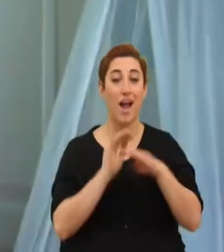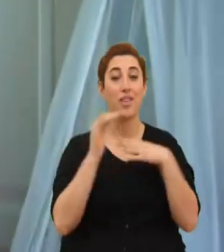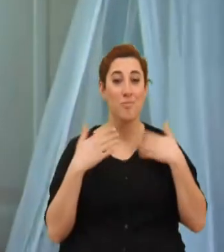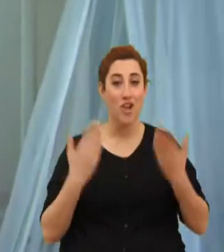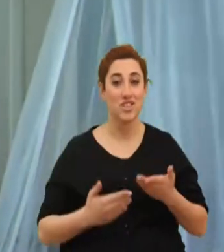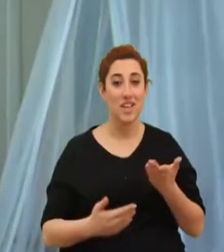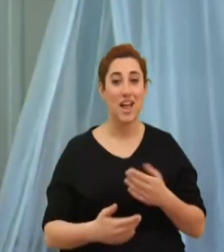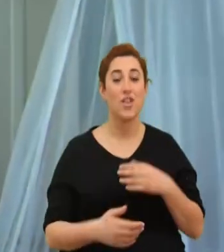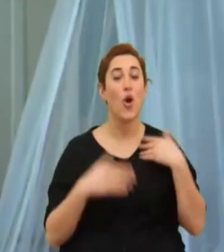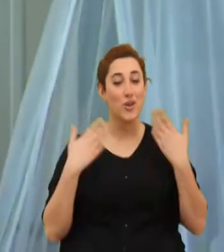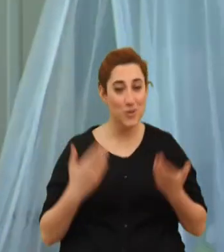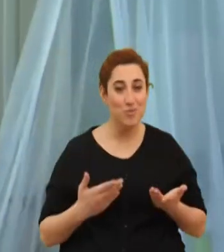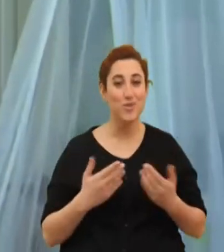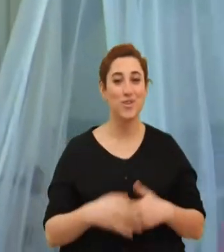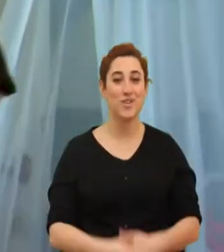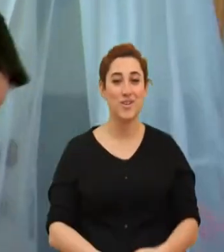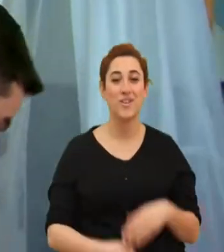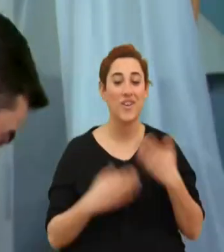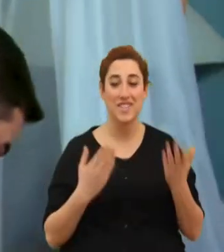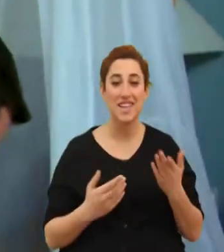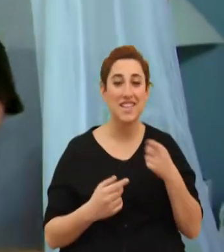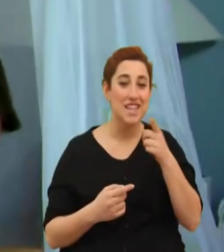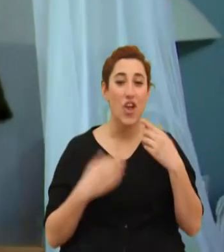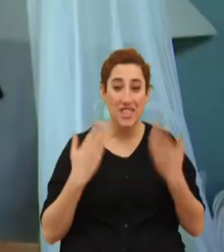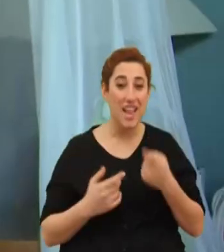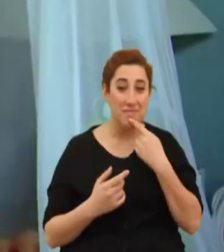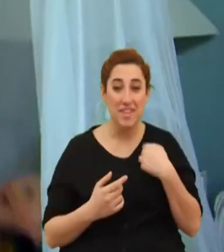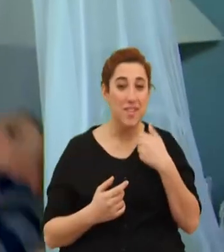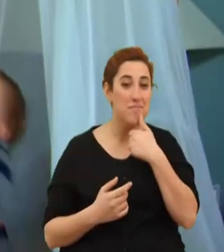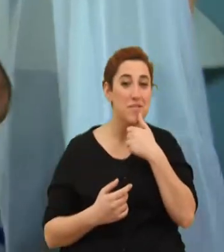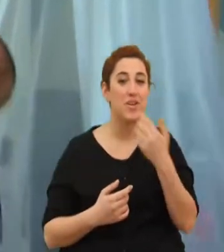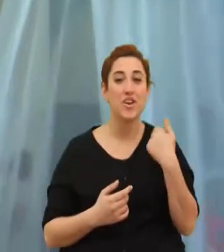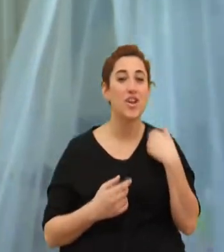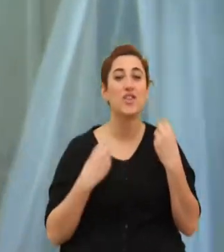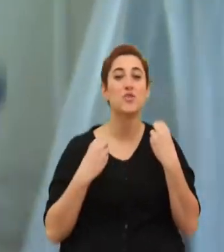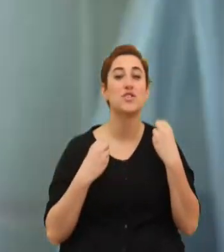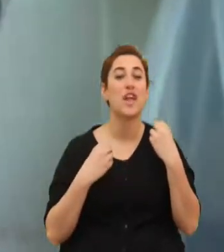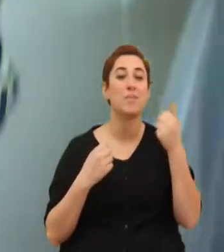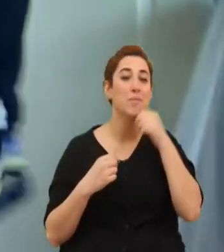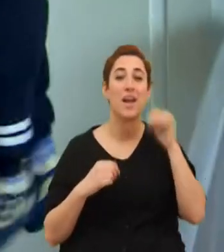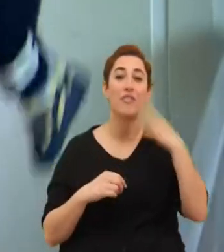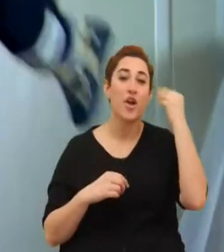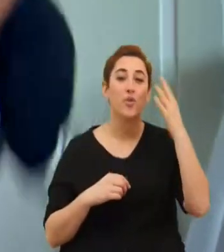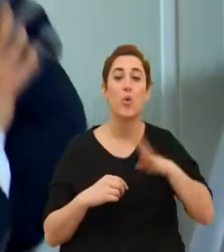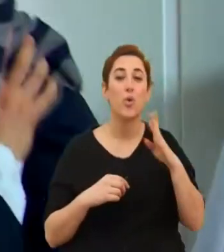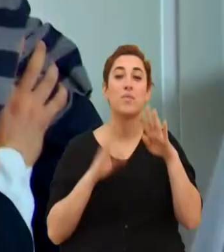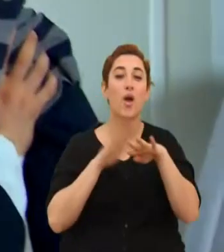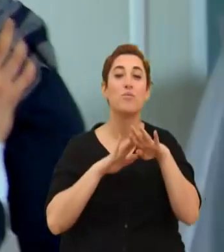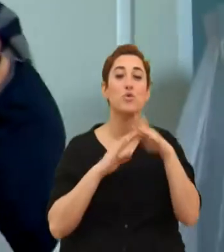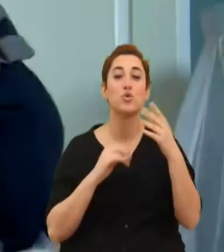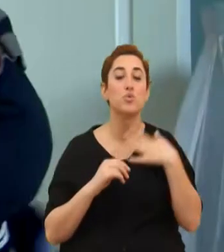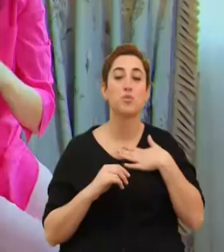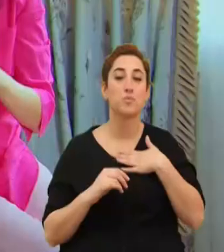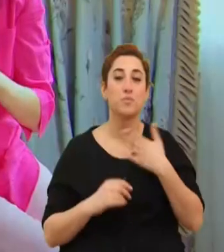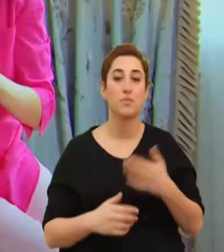Hayatım hoş geldin. Hoş bulduk. Hoş geldin misin? Hoş geldin mi canım baba? Ne güzel hemen anladım babanın geldiğini oğlum benim. Ne yapayım benim güzel